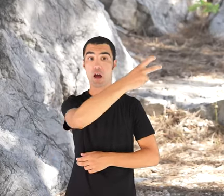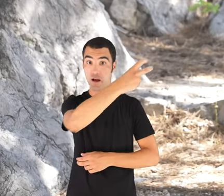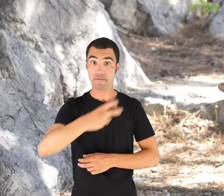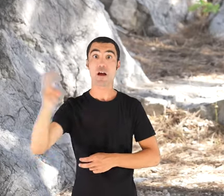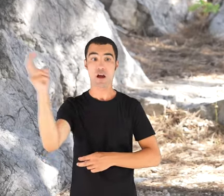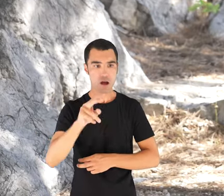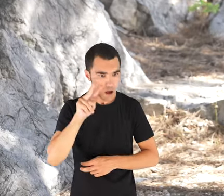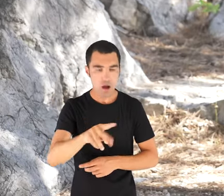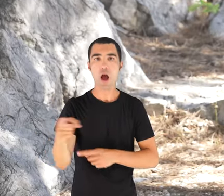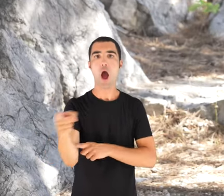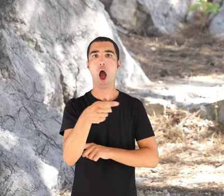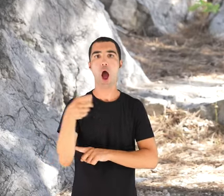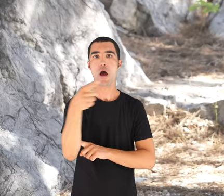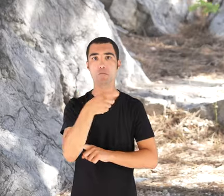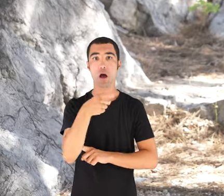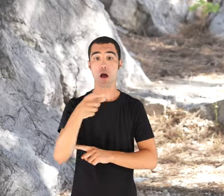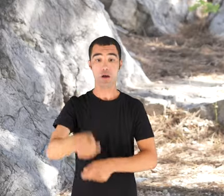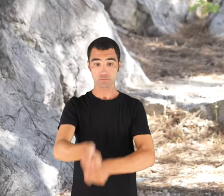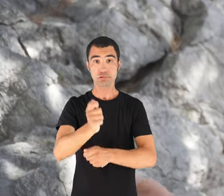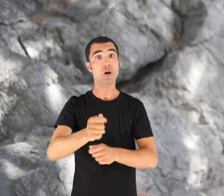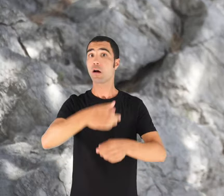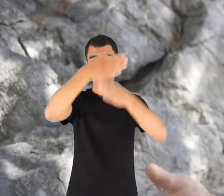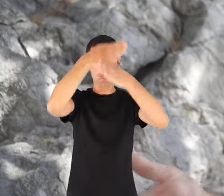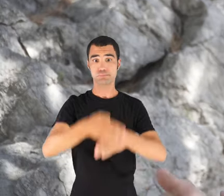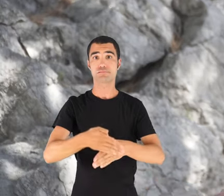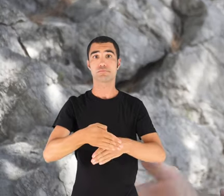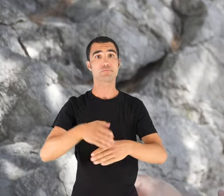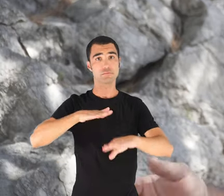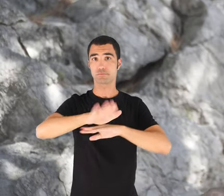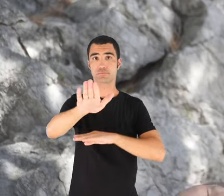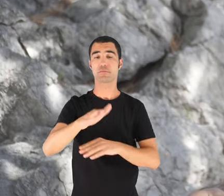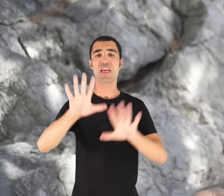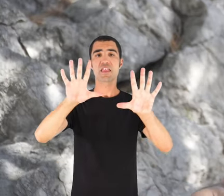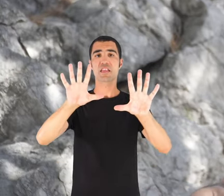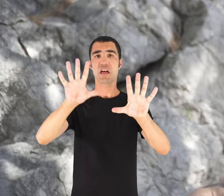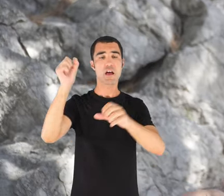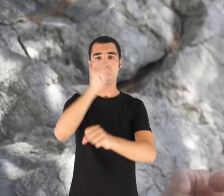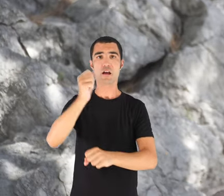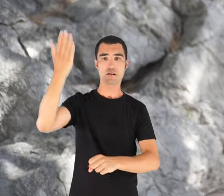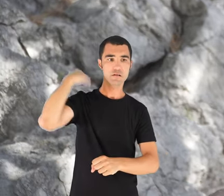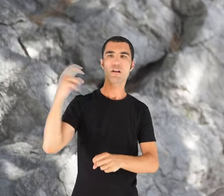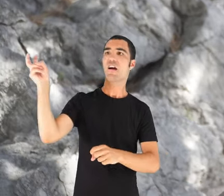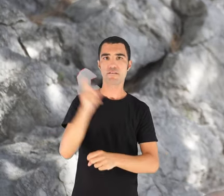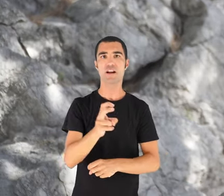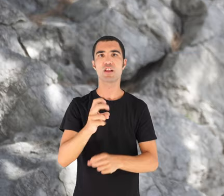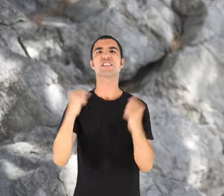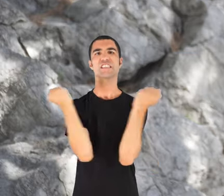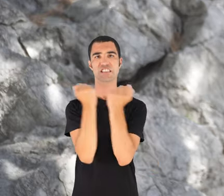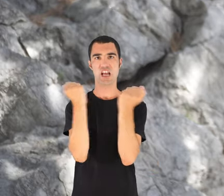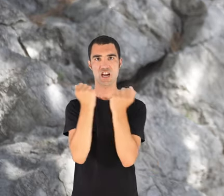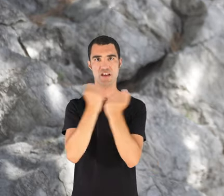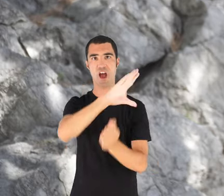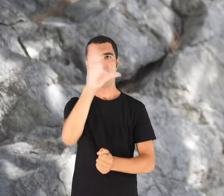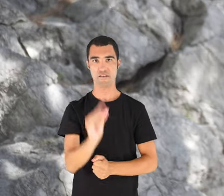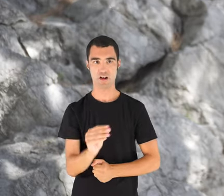que van trobar la gamba, i ell encara segueix. Aquesta darrera dècada n'han vengut de Senegal, que